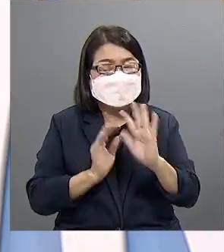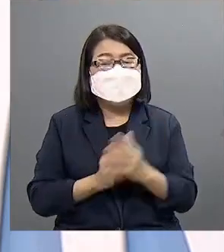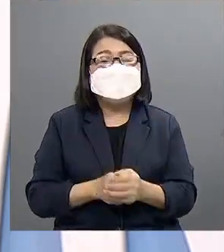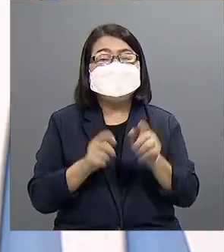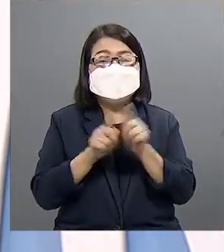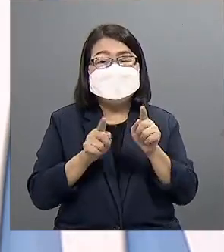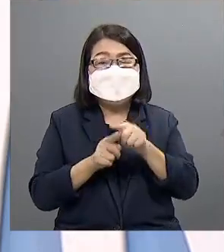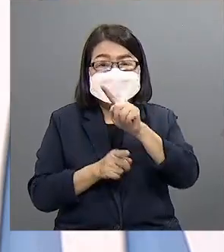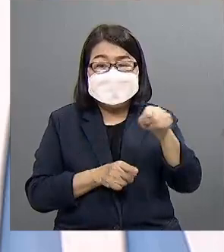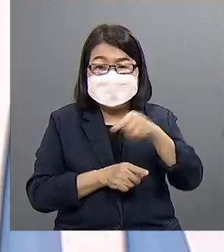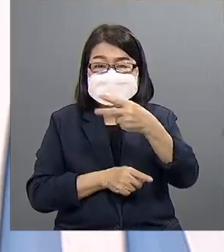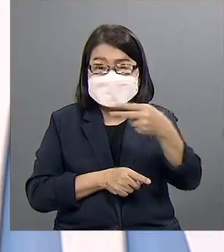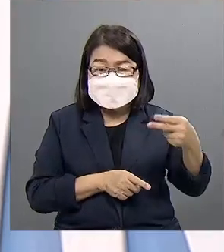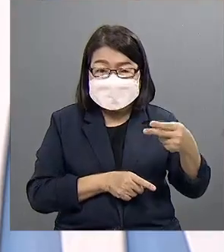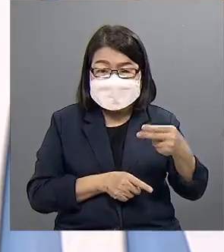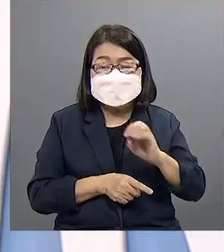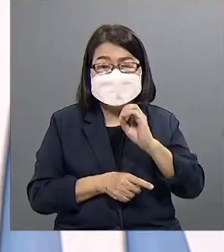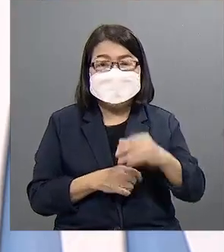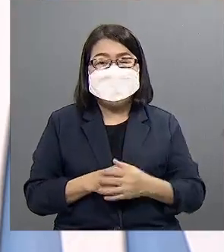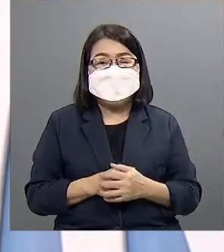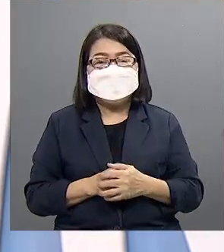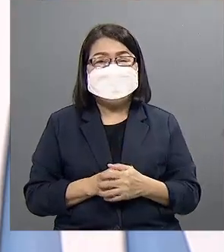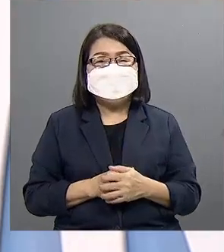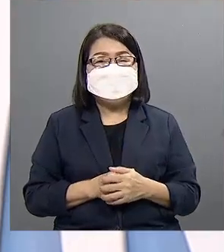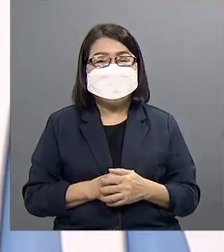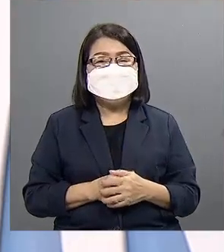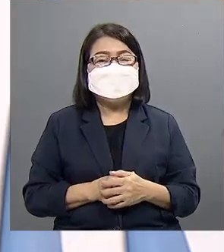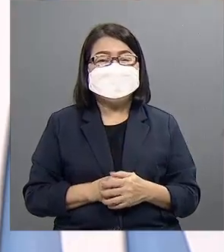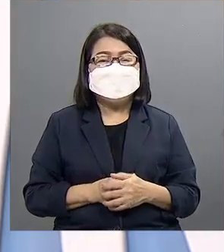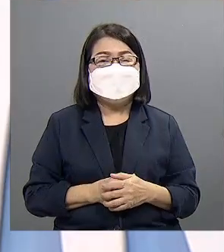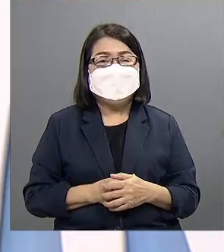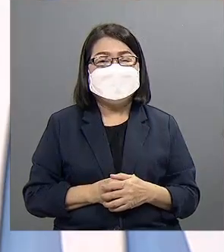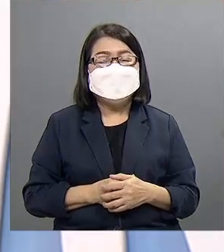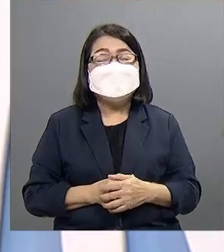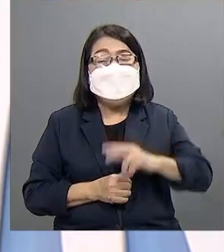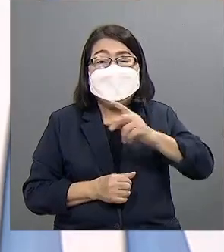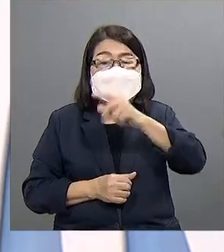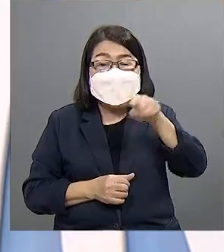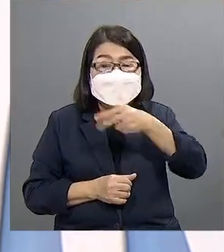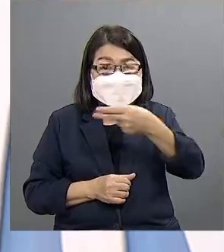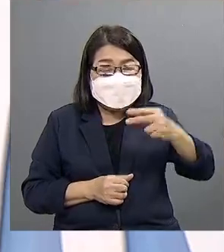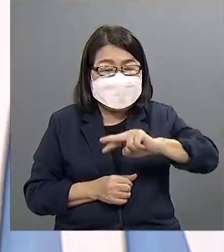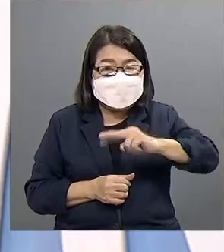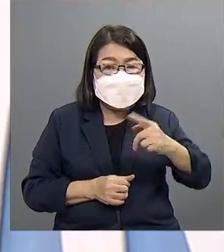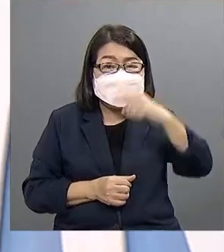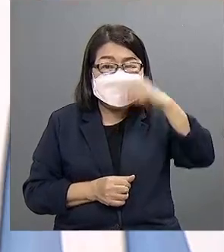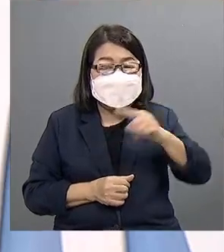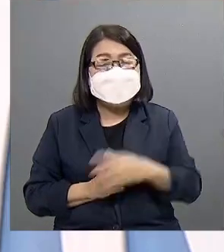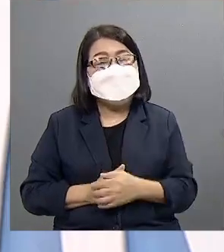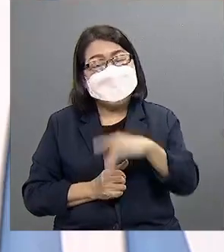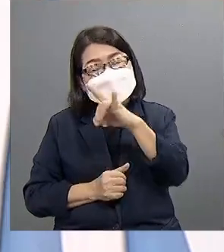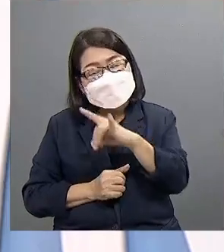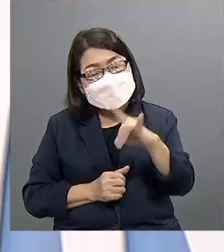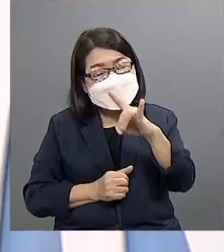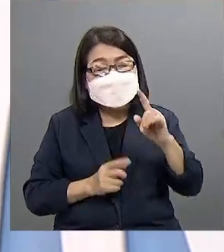speak และ that all help that cry to be heard in the world นั่นหมายความว่าสัตว์เลี้ยงหรือว่าสัตว์ต่างๆนะคะไม่สามารถที่จะพูด